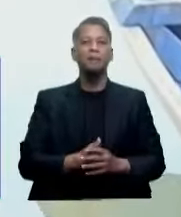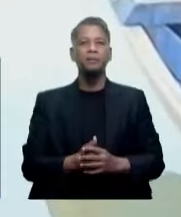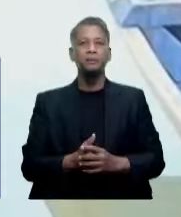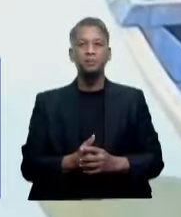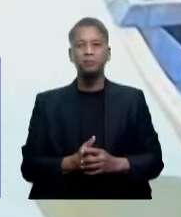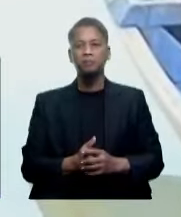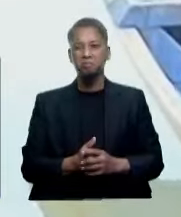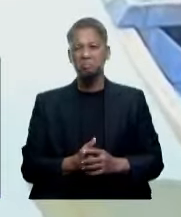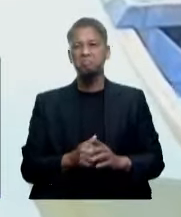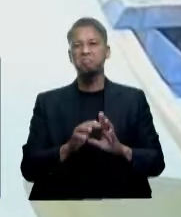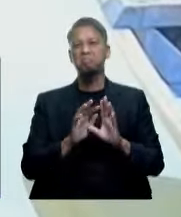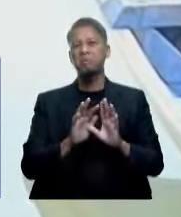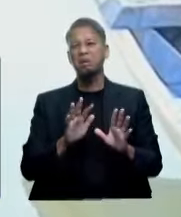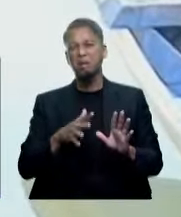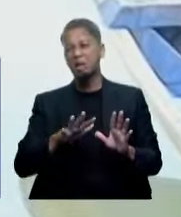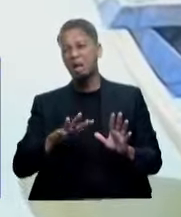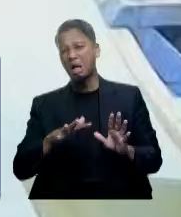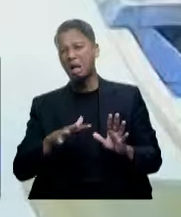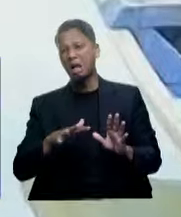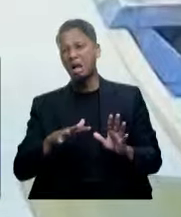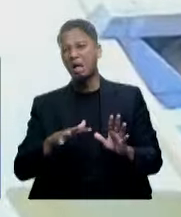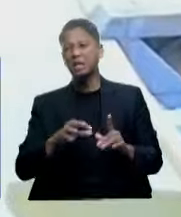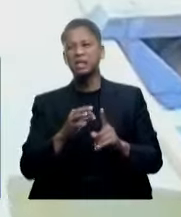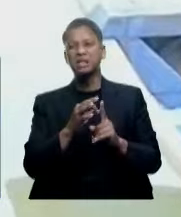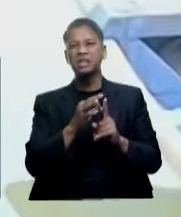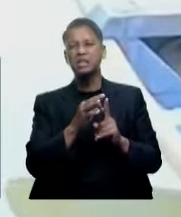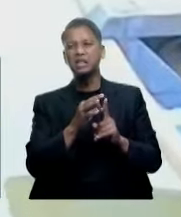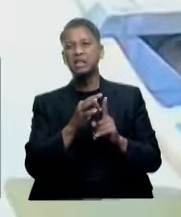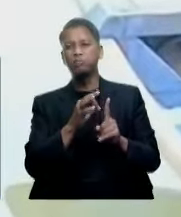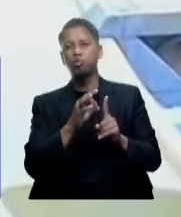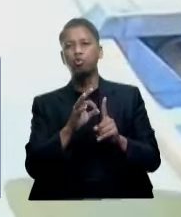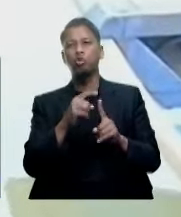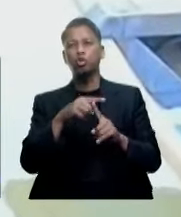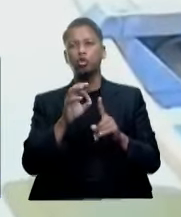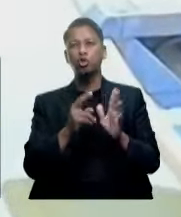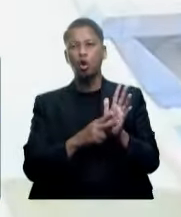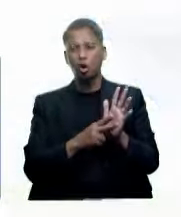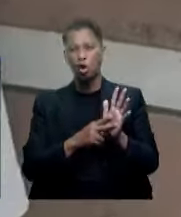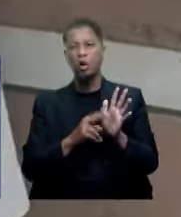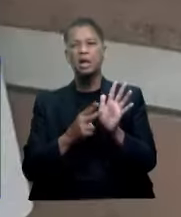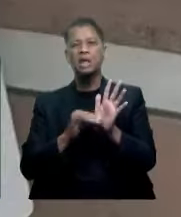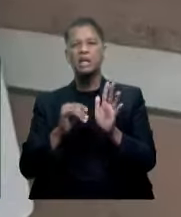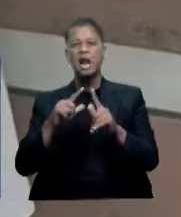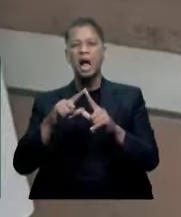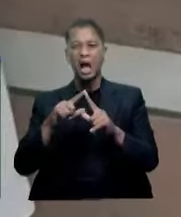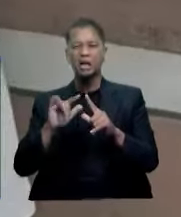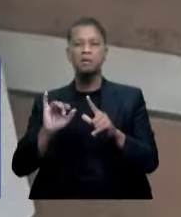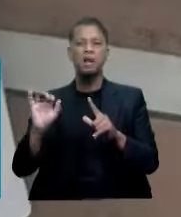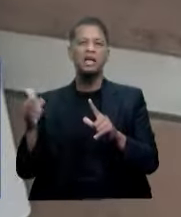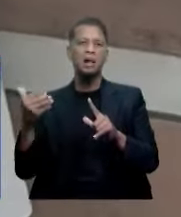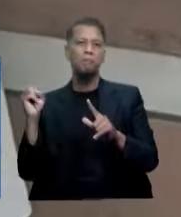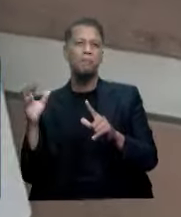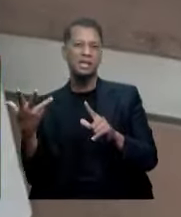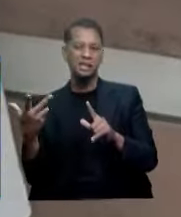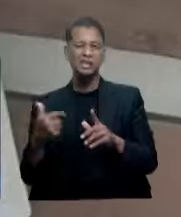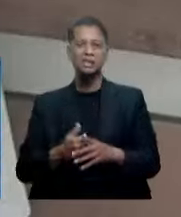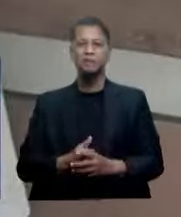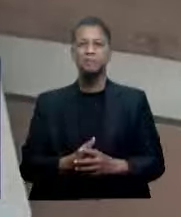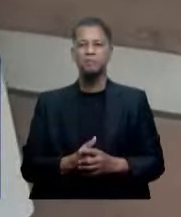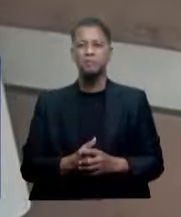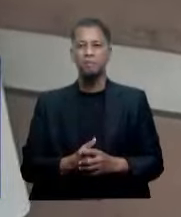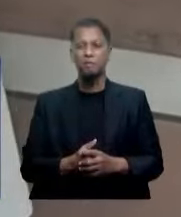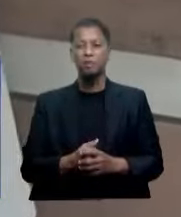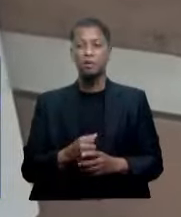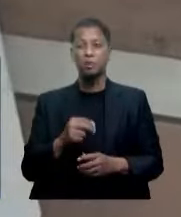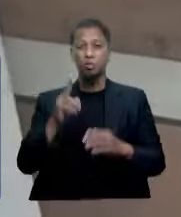Banyaklah sekitar 10 ton mah ada nila mas. Nila mas? Mas sama nila. Ton, dua petani sih.